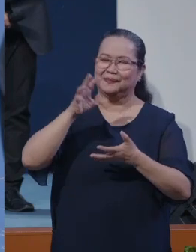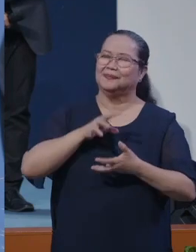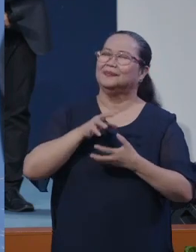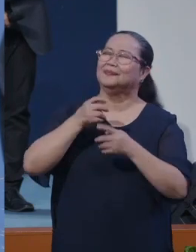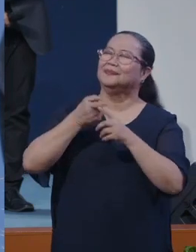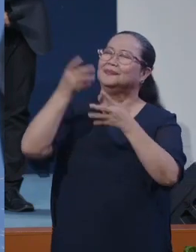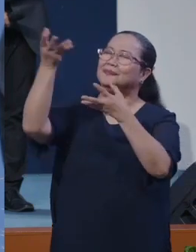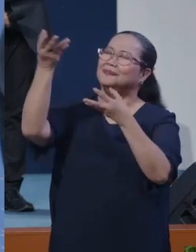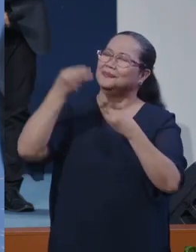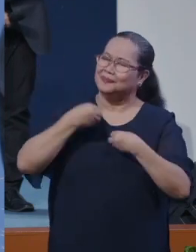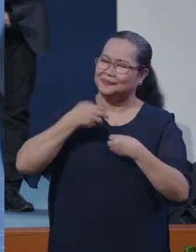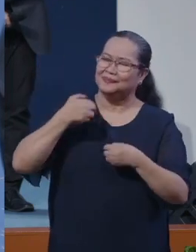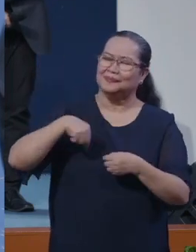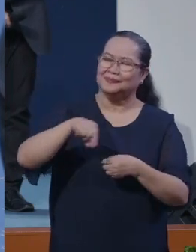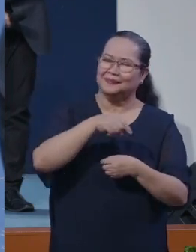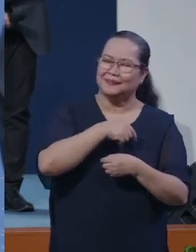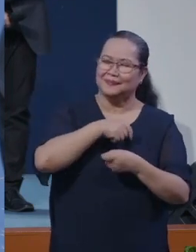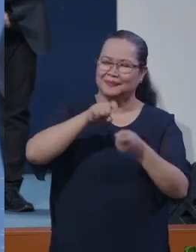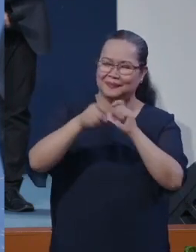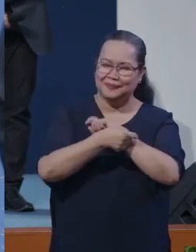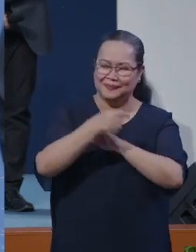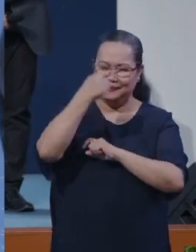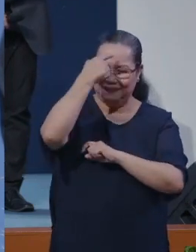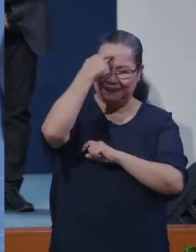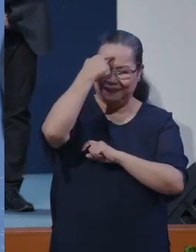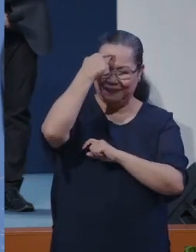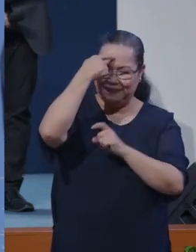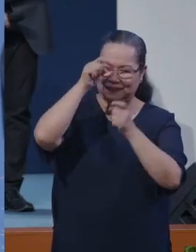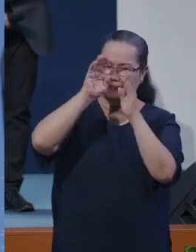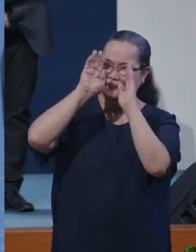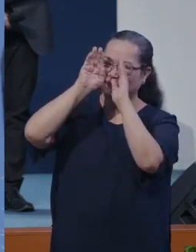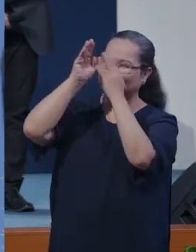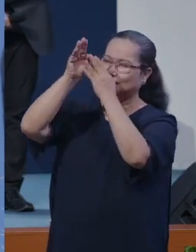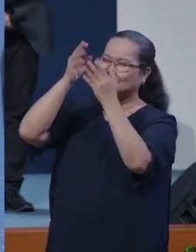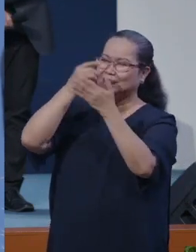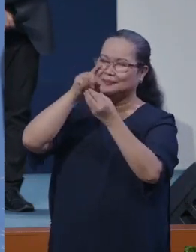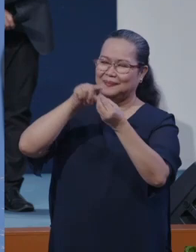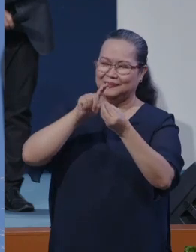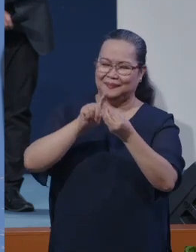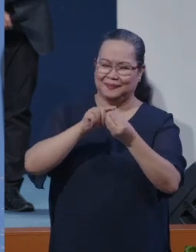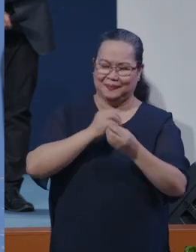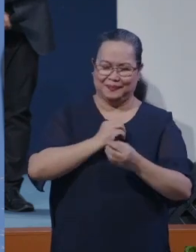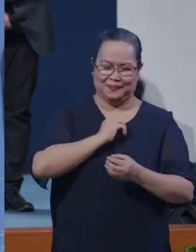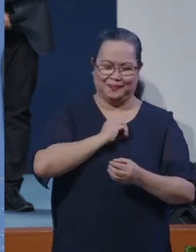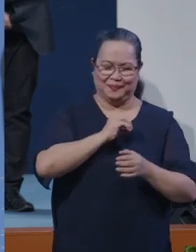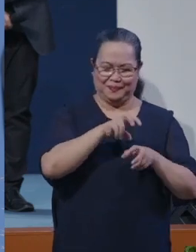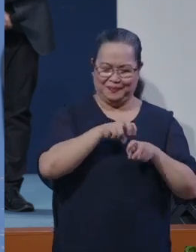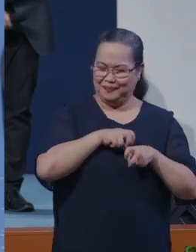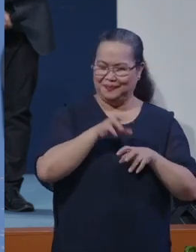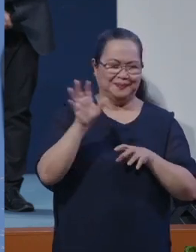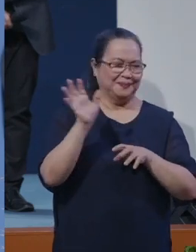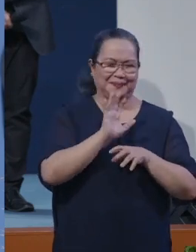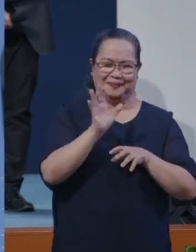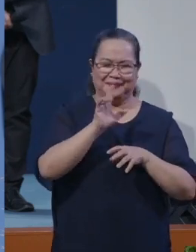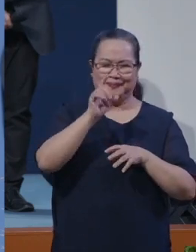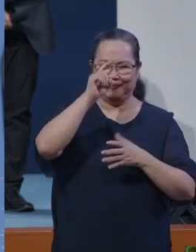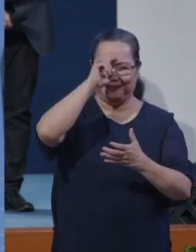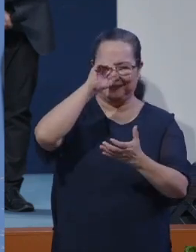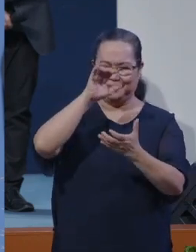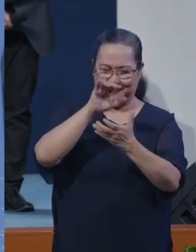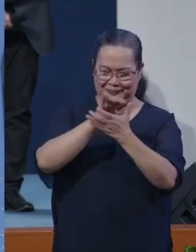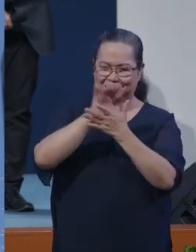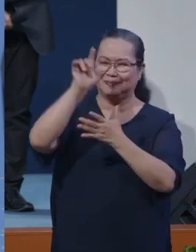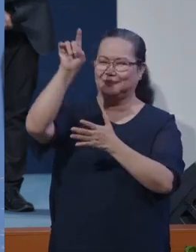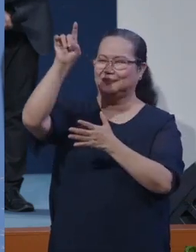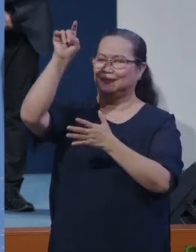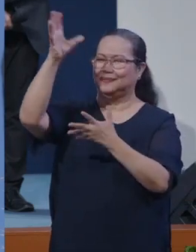lahat, Panginoon. Baguhin niyo po ang aming pag-iisip tungkol sa mga pag-aari upang kilalanin namin, O Diyos, na sa